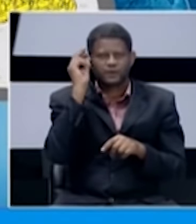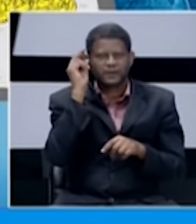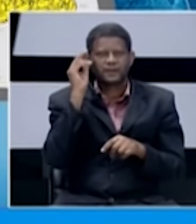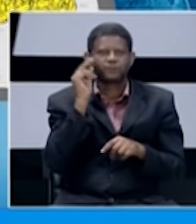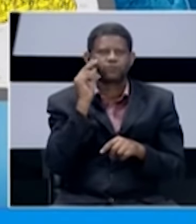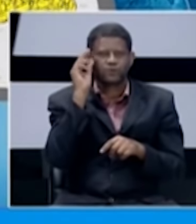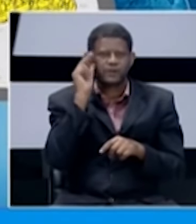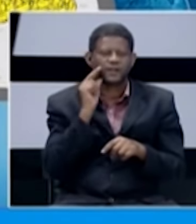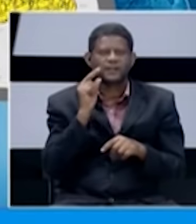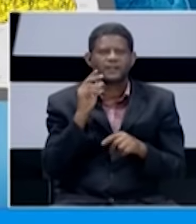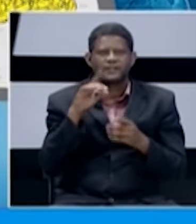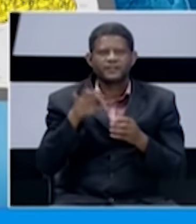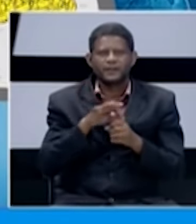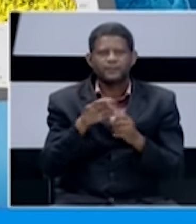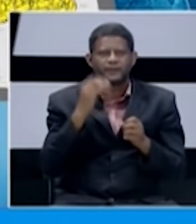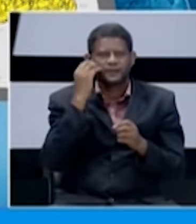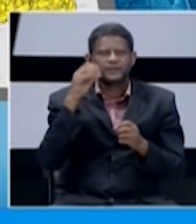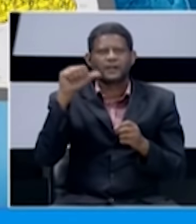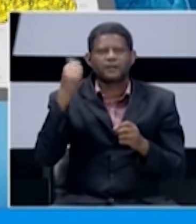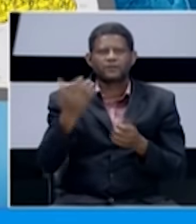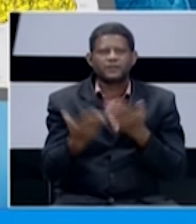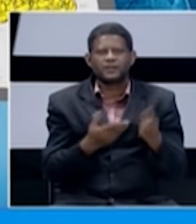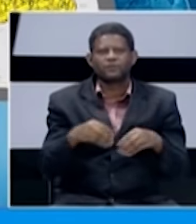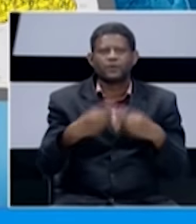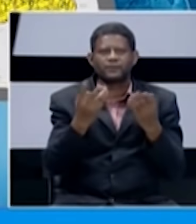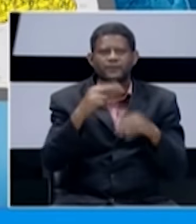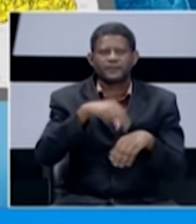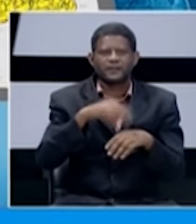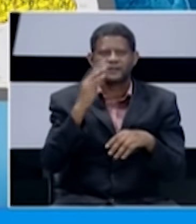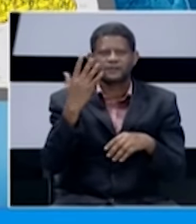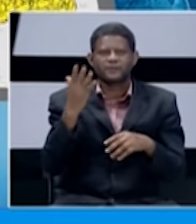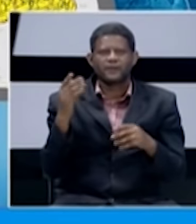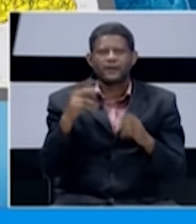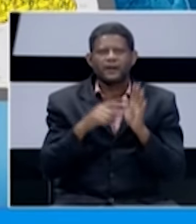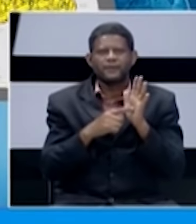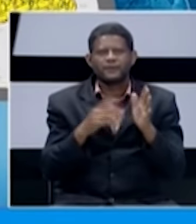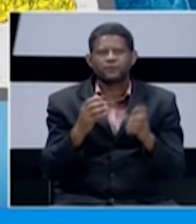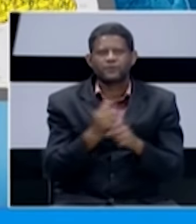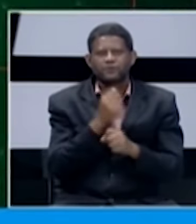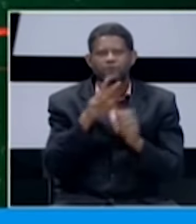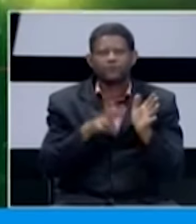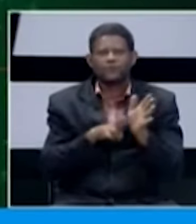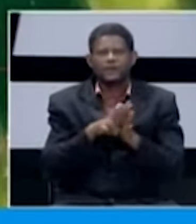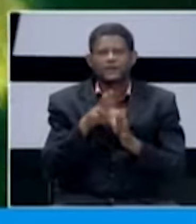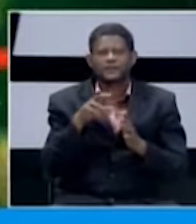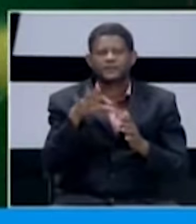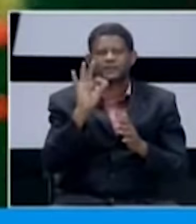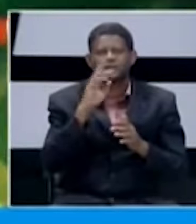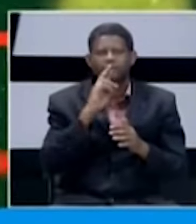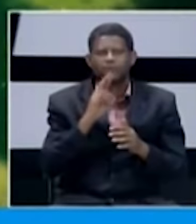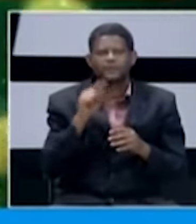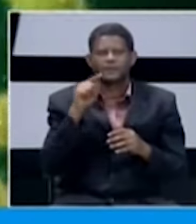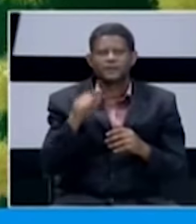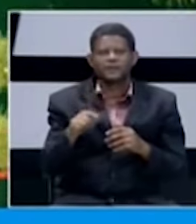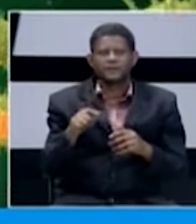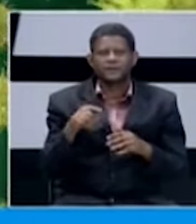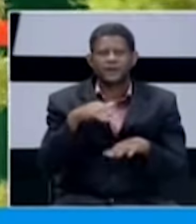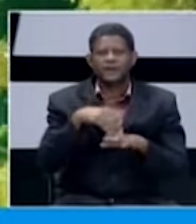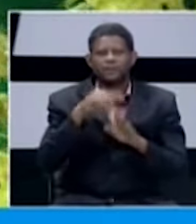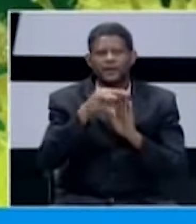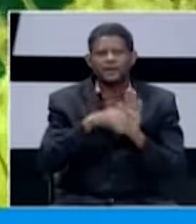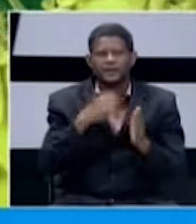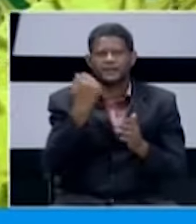እንዳቡን ካፌም ካልኦት ግልጋሎት ውሃብቲ ትካላት ዝመሳሰሉ ናሙና ተወሲዱ ቫይረስ ኮሮና ዝተረኽቦም እዮም ካብዚኦም ኣብ